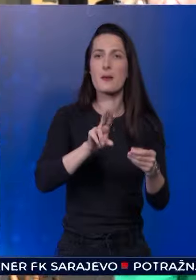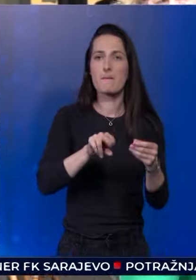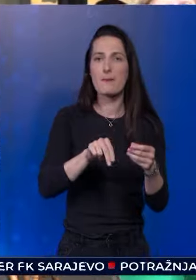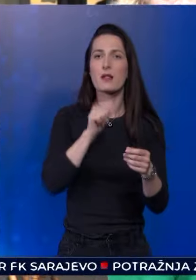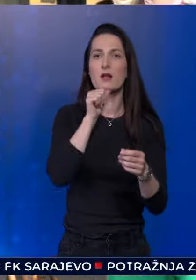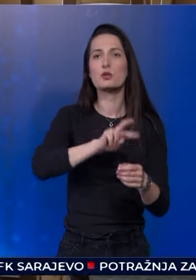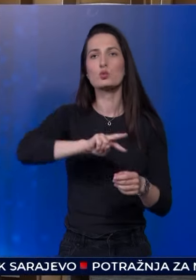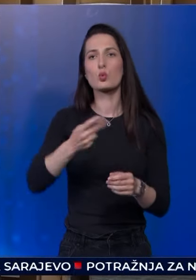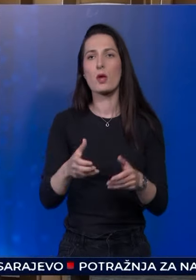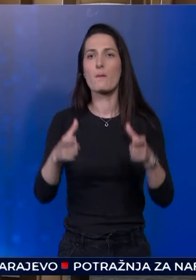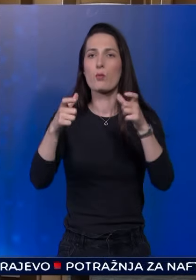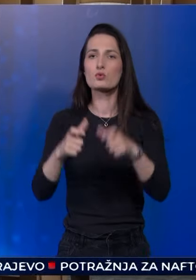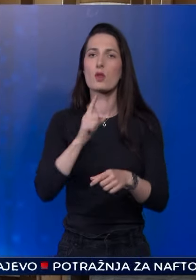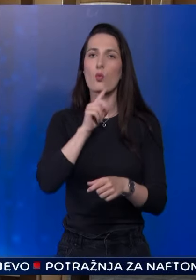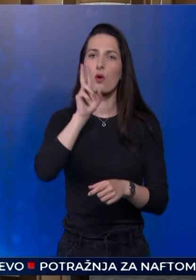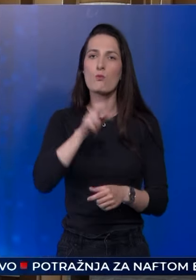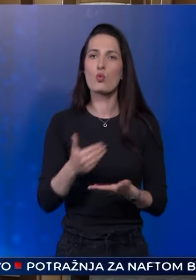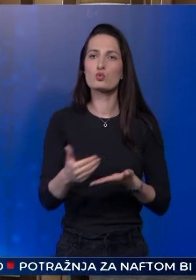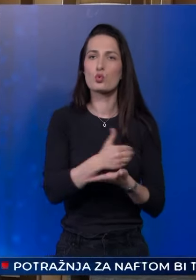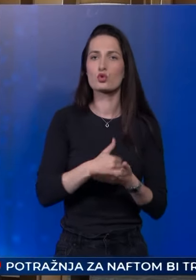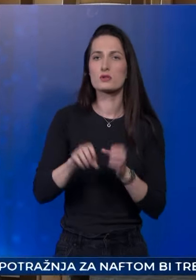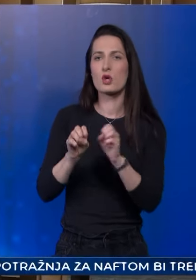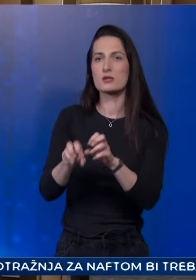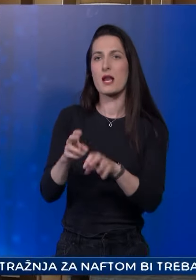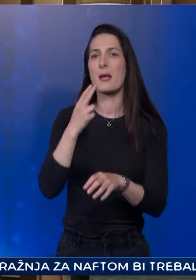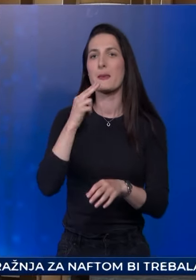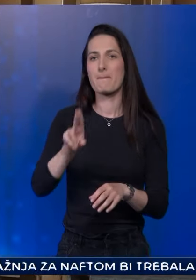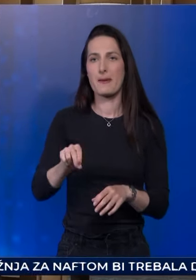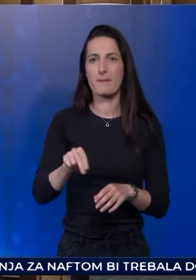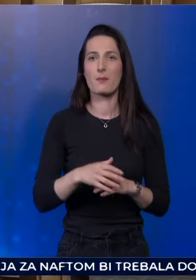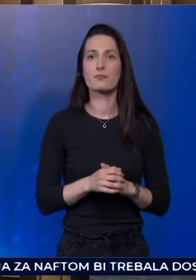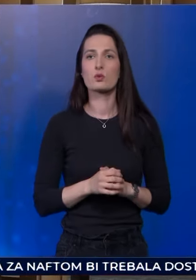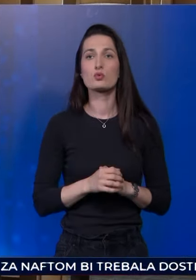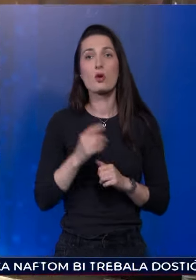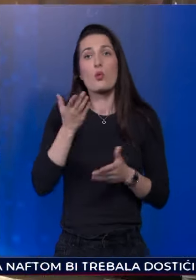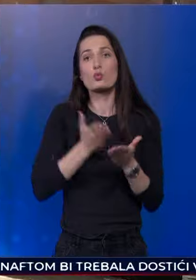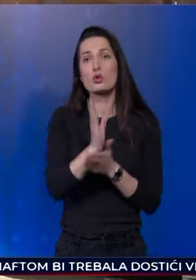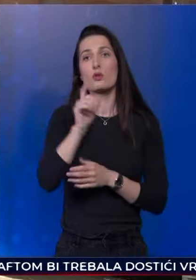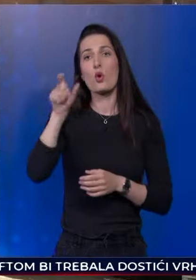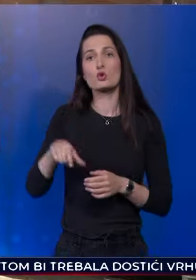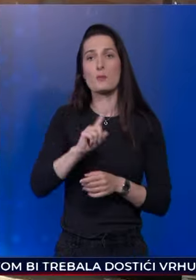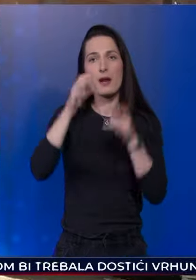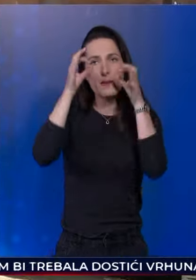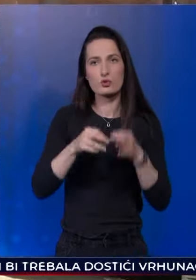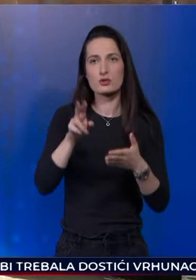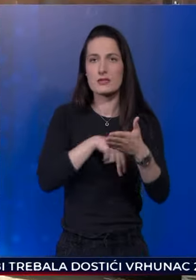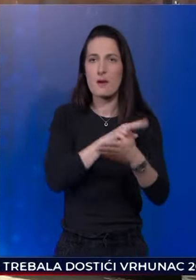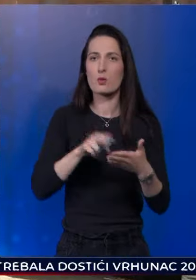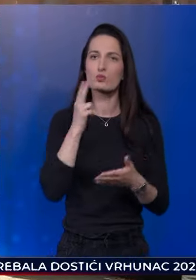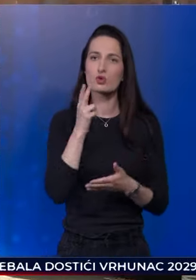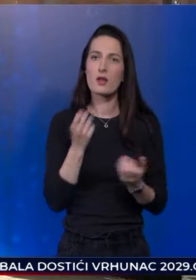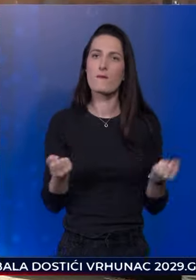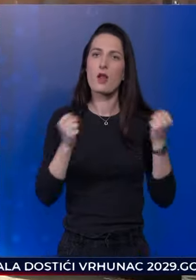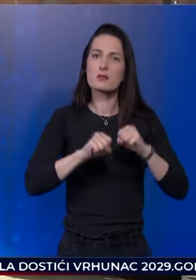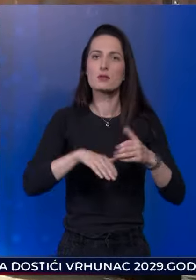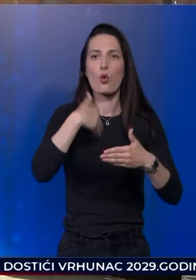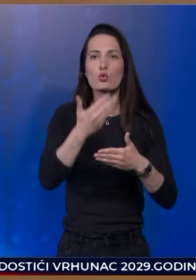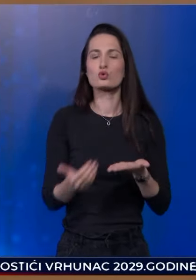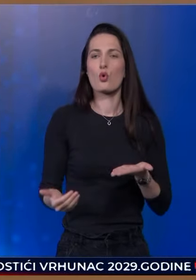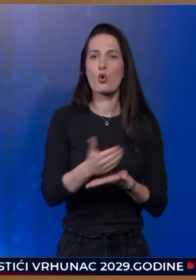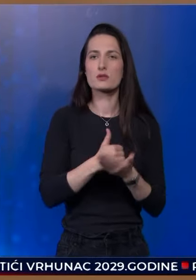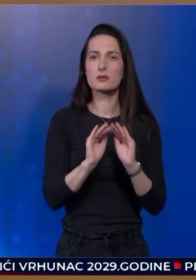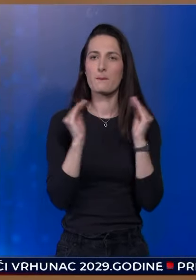biti postavljene pepeljare ili druge posude koje mogu služiti za odlaganje pepela. U slučaju da osoba ne poštuje zabranu pušenja, vlasnik, odnosno korisnik